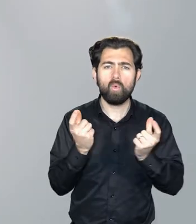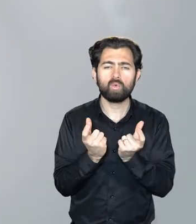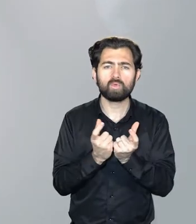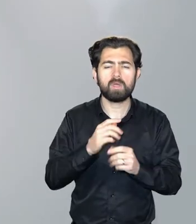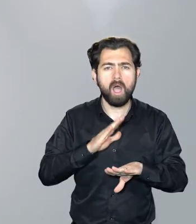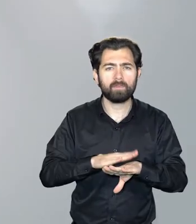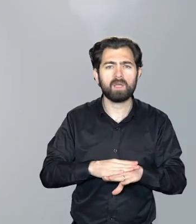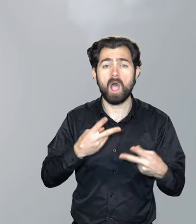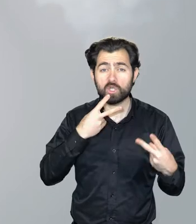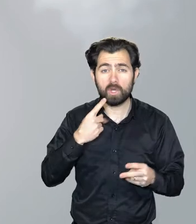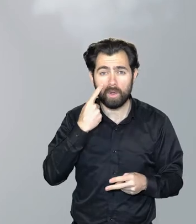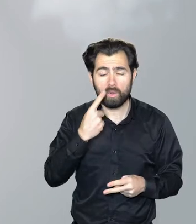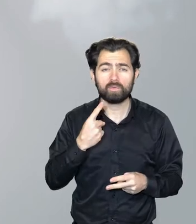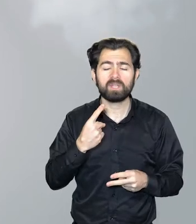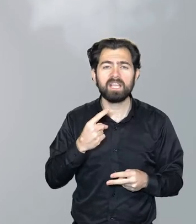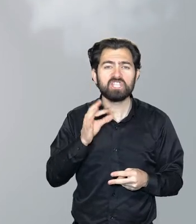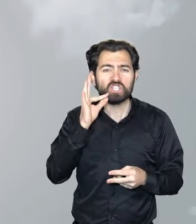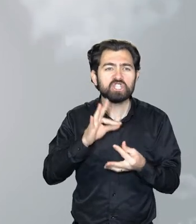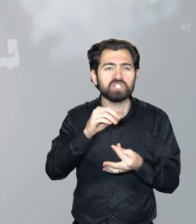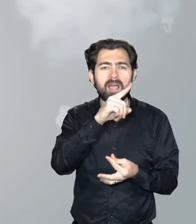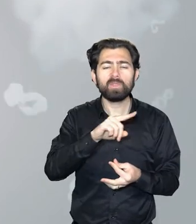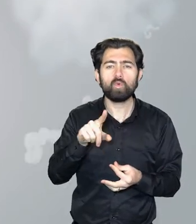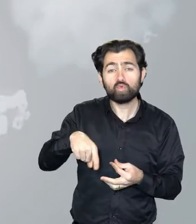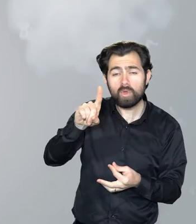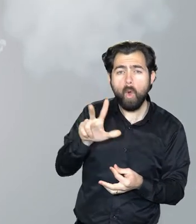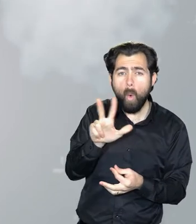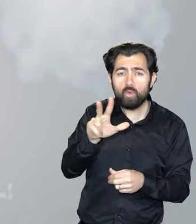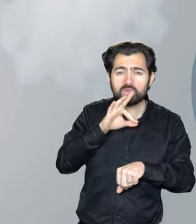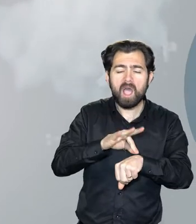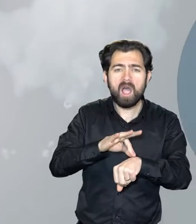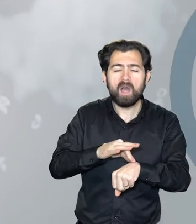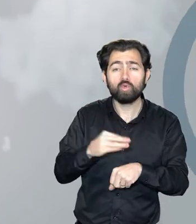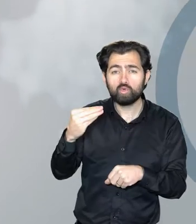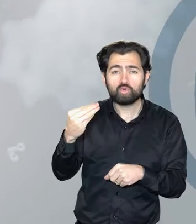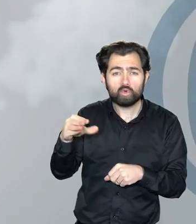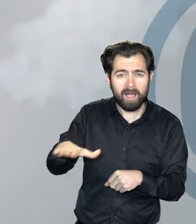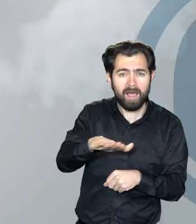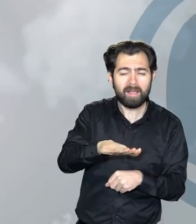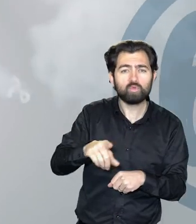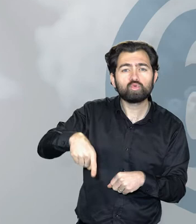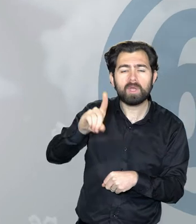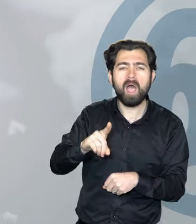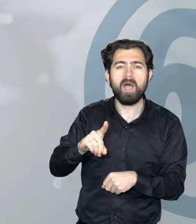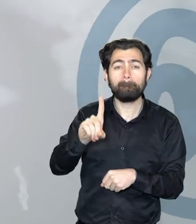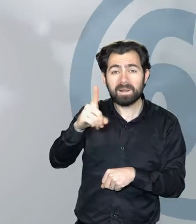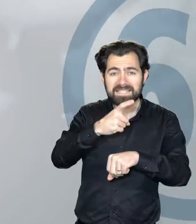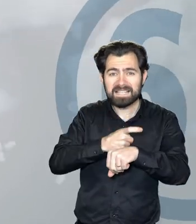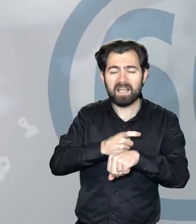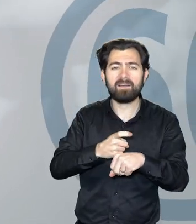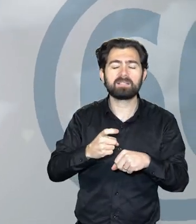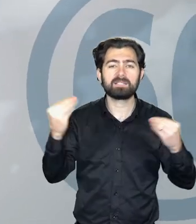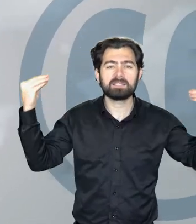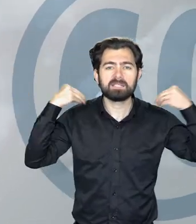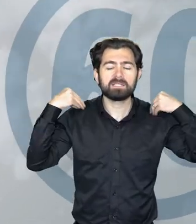Dünya Sağlık Örgütü yapmış olduğu açıklamada yetişkinlerin günde en az 30 dakika, çocukların ise günde en az 1